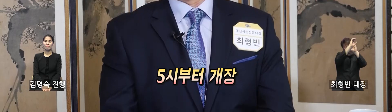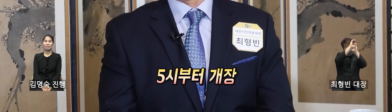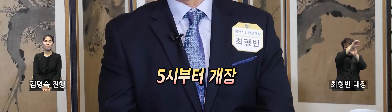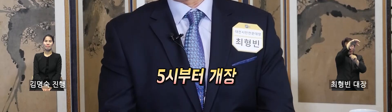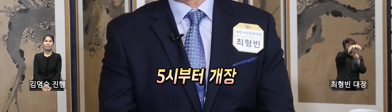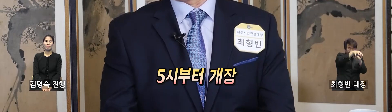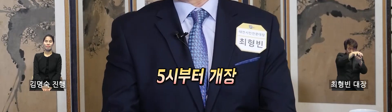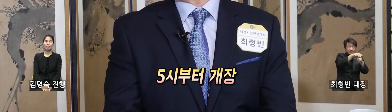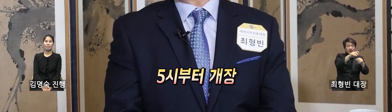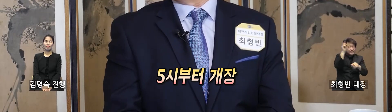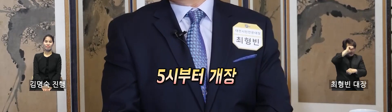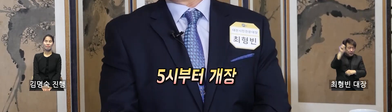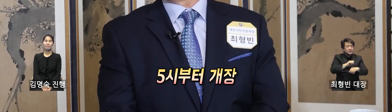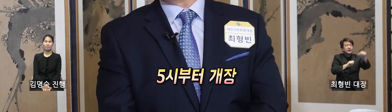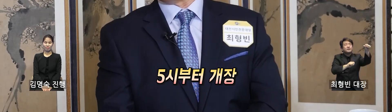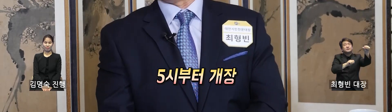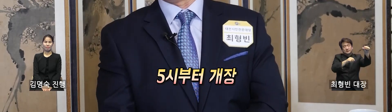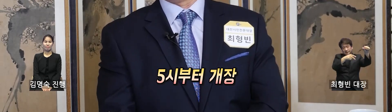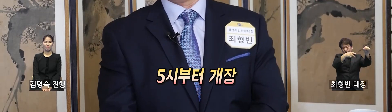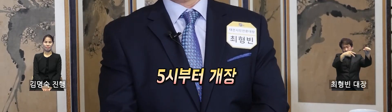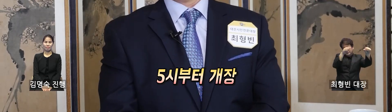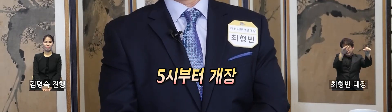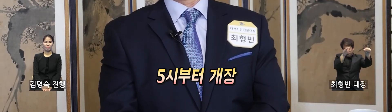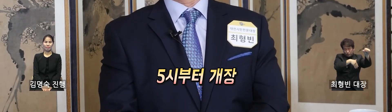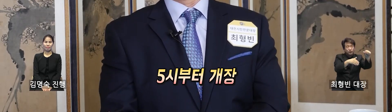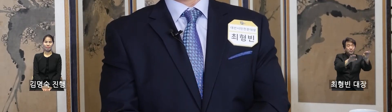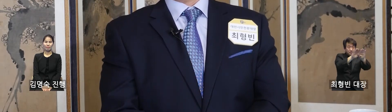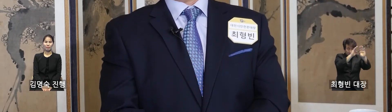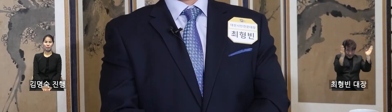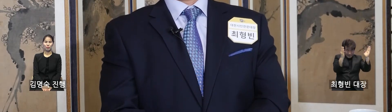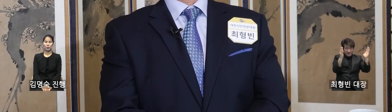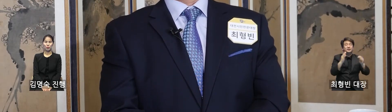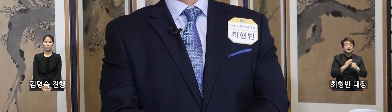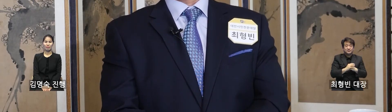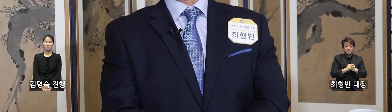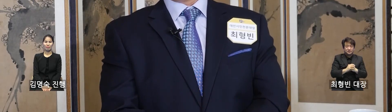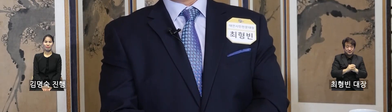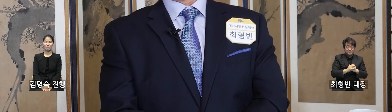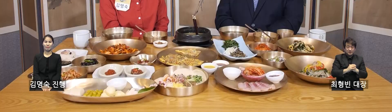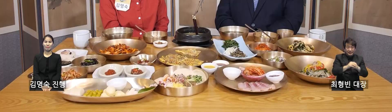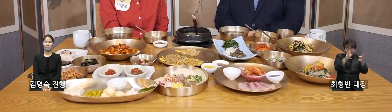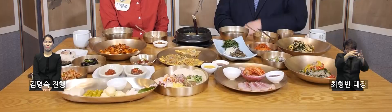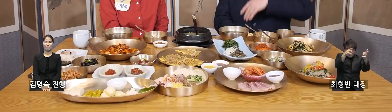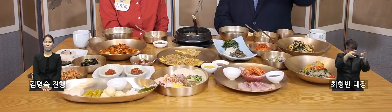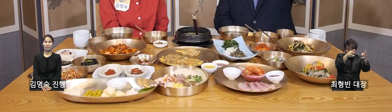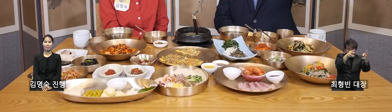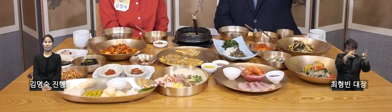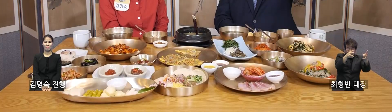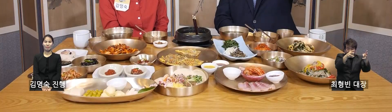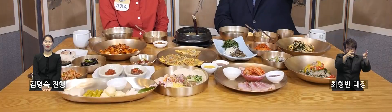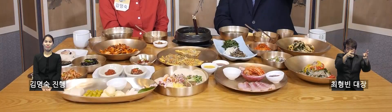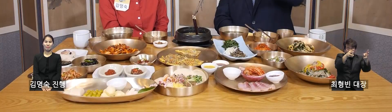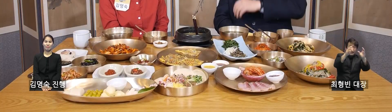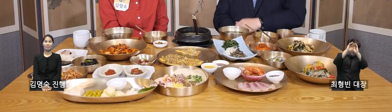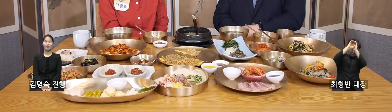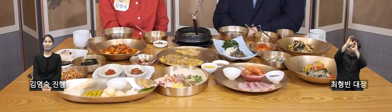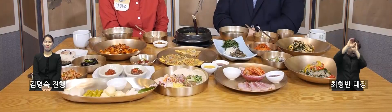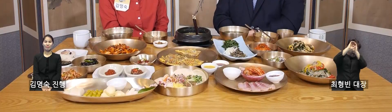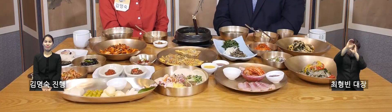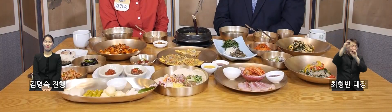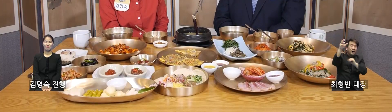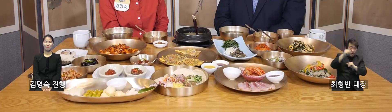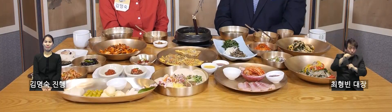저희들이 개장을 합니다 새벽 4시에 그래서 어 첫 3층에 있는 저 마음 개월 가지고